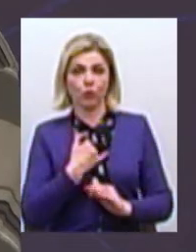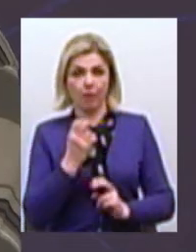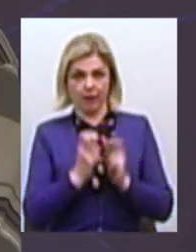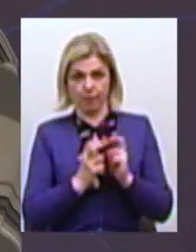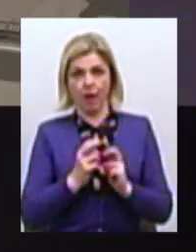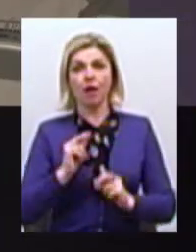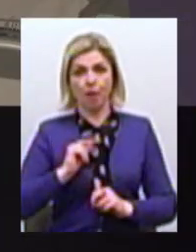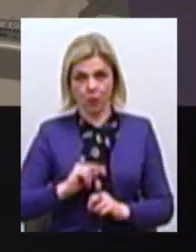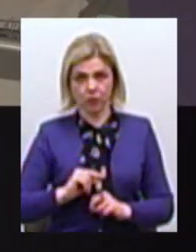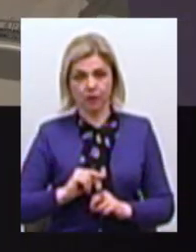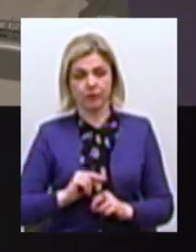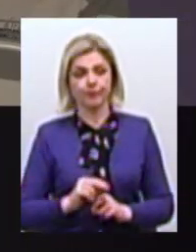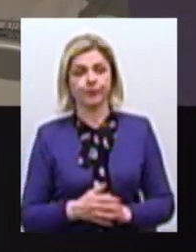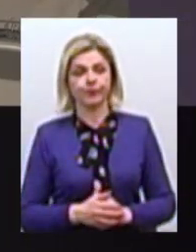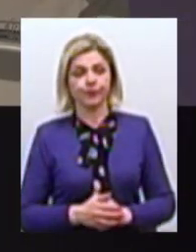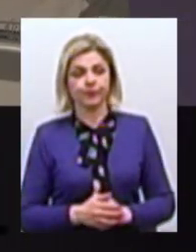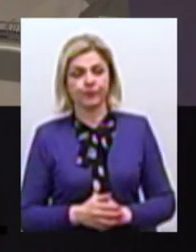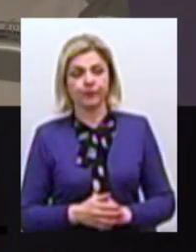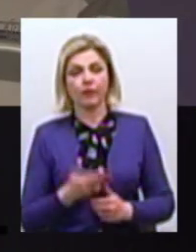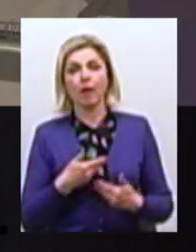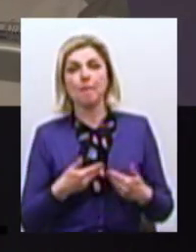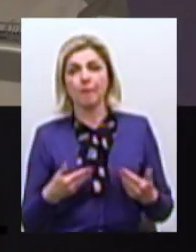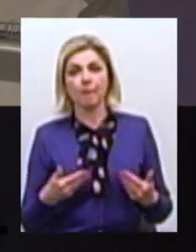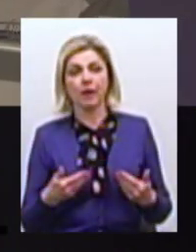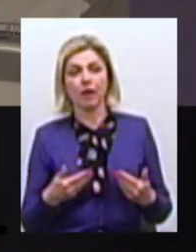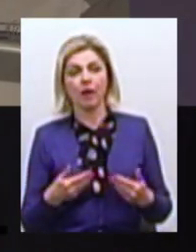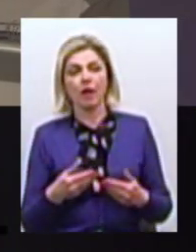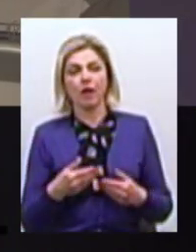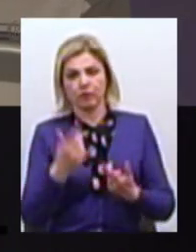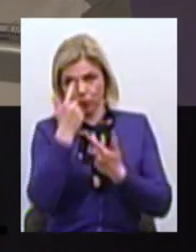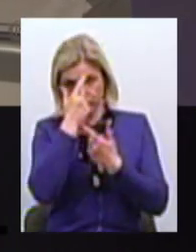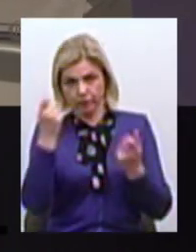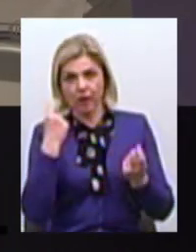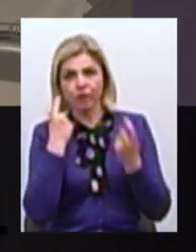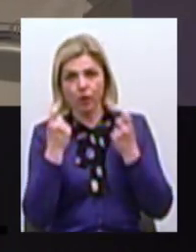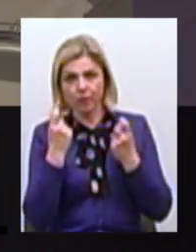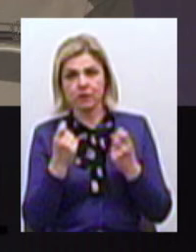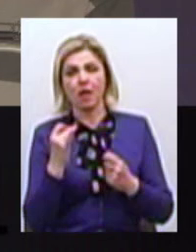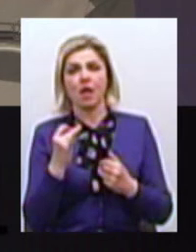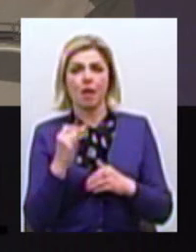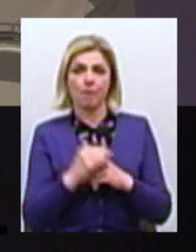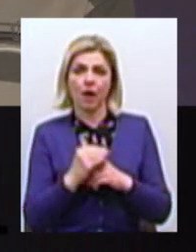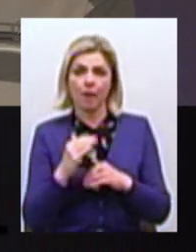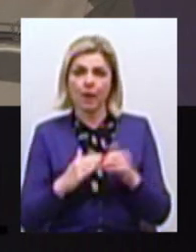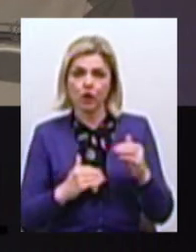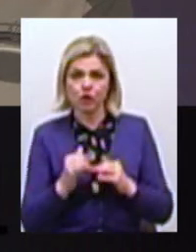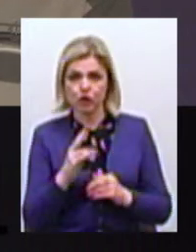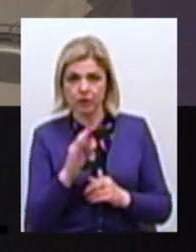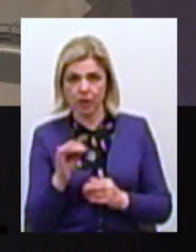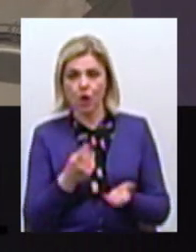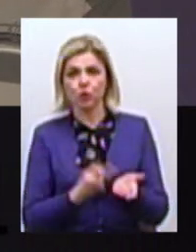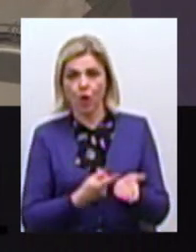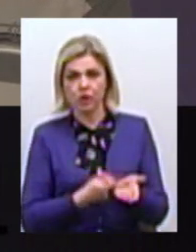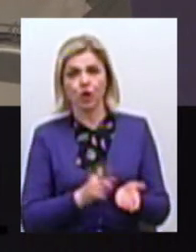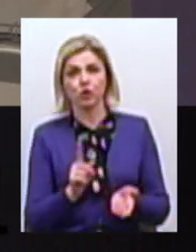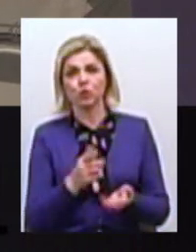работает. Мы довели информационно, довели практически, доказали о том, что мы можем работать и